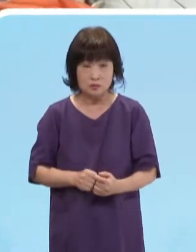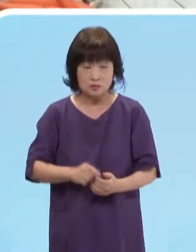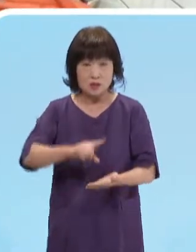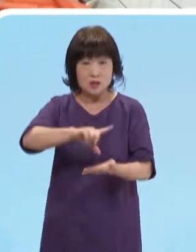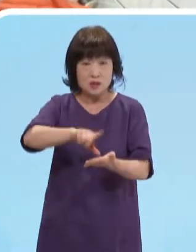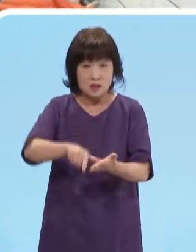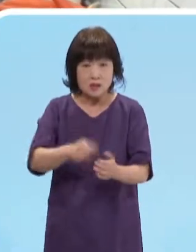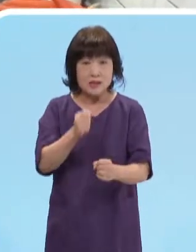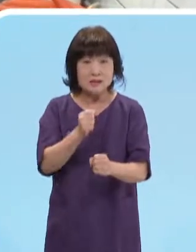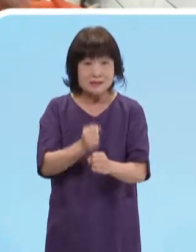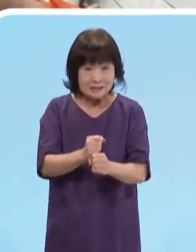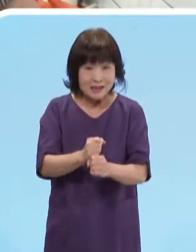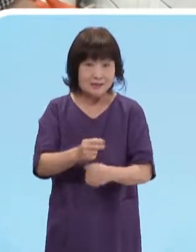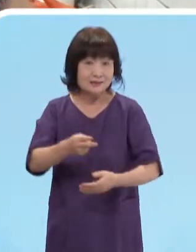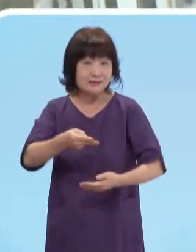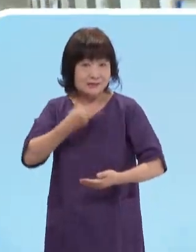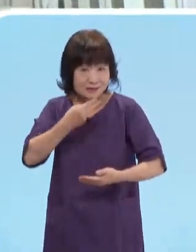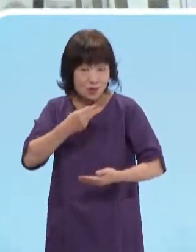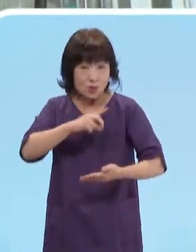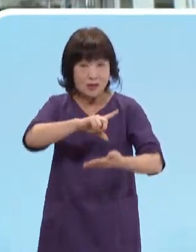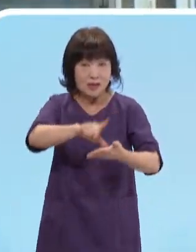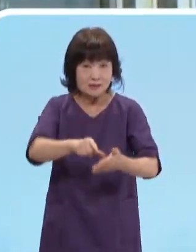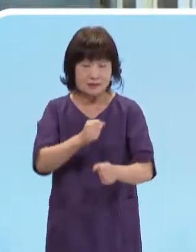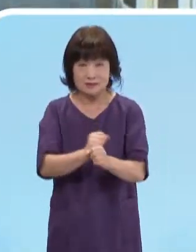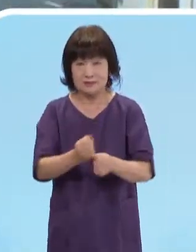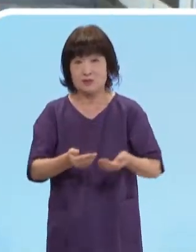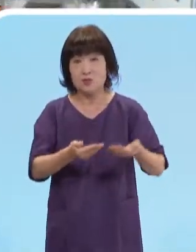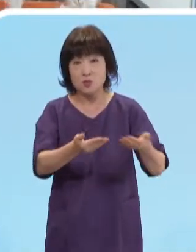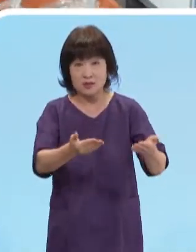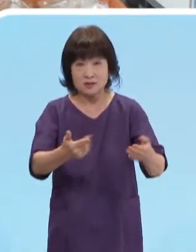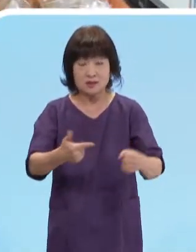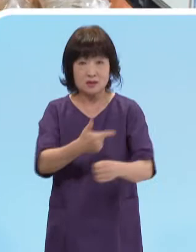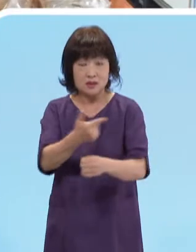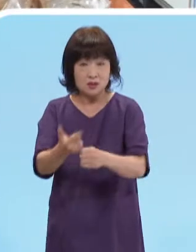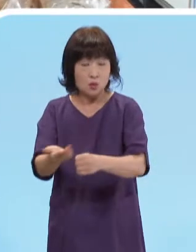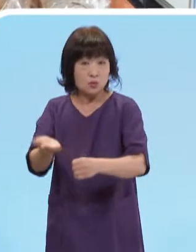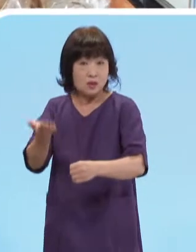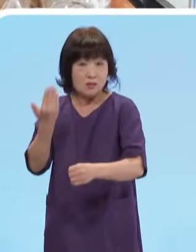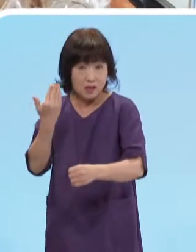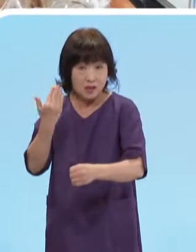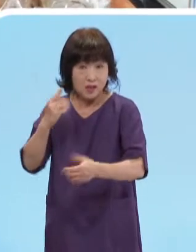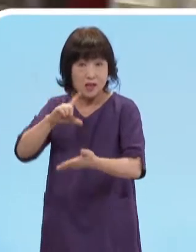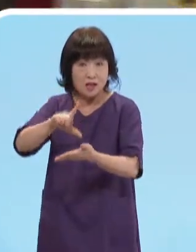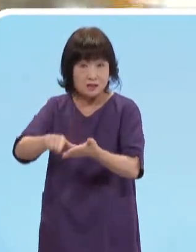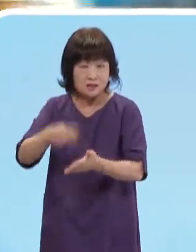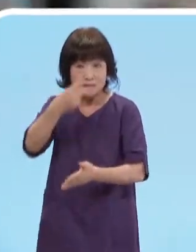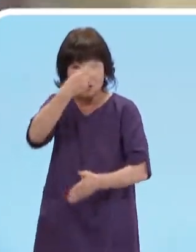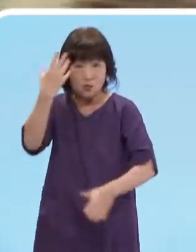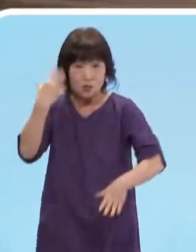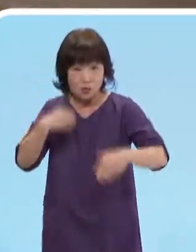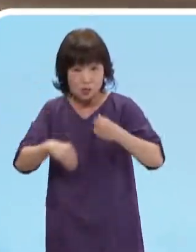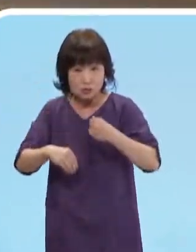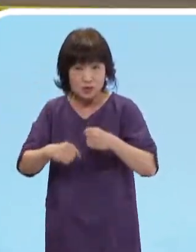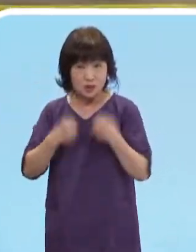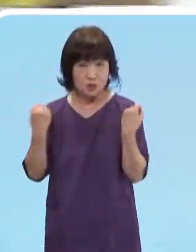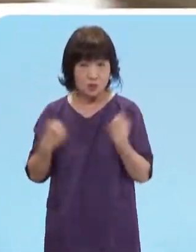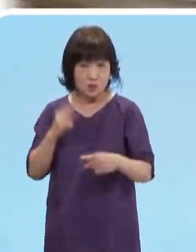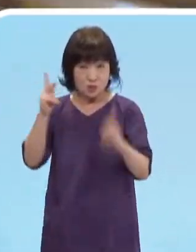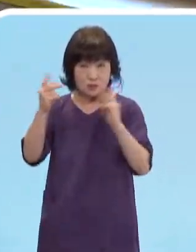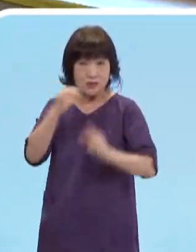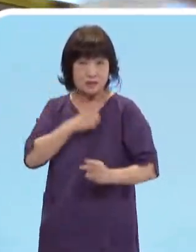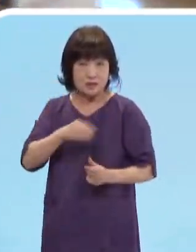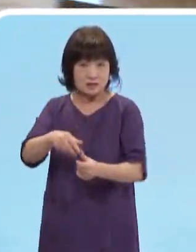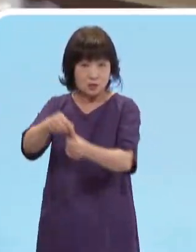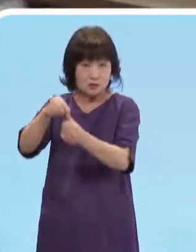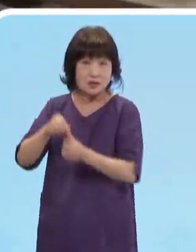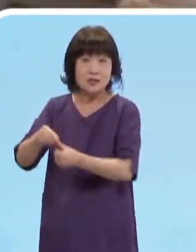地産地消で地域に貢献したり、また6年前から地元高校の卒業生を正社員として採用